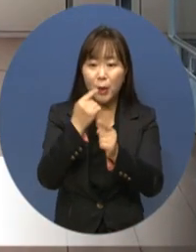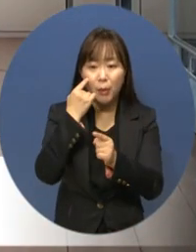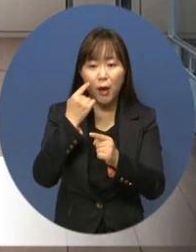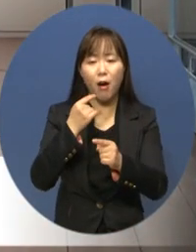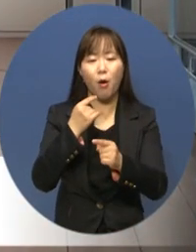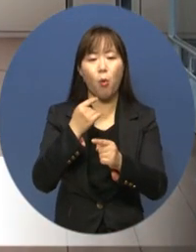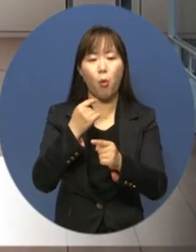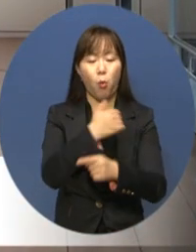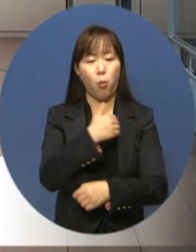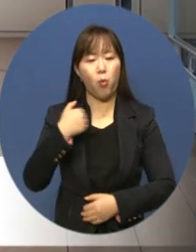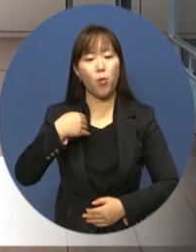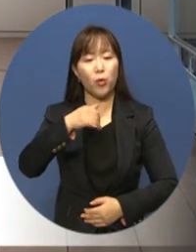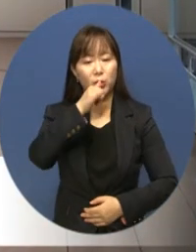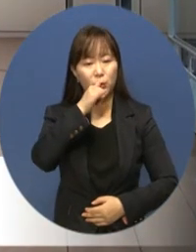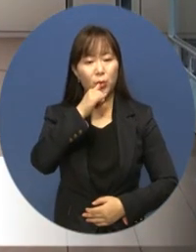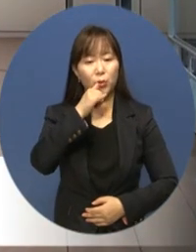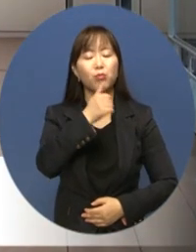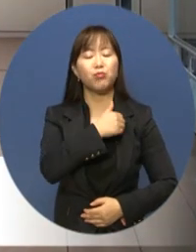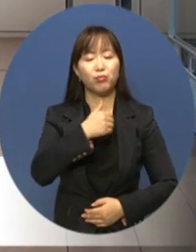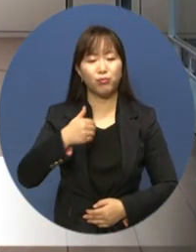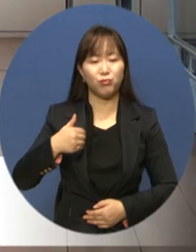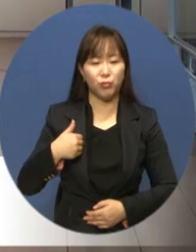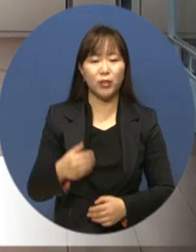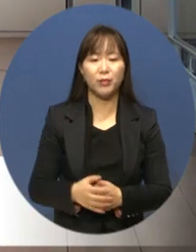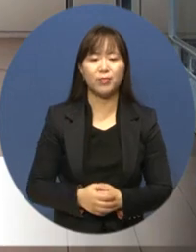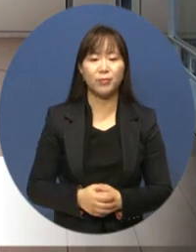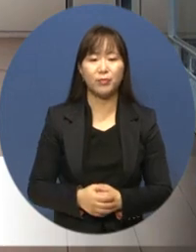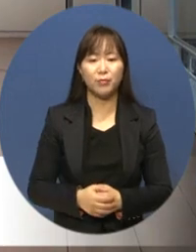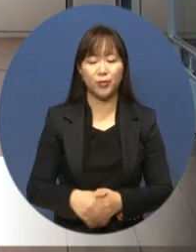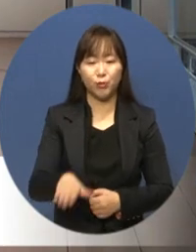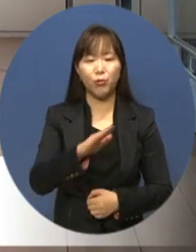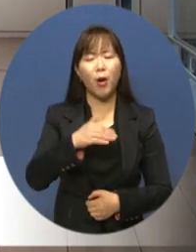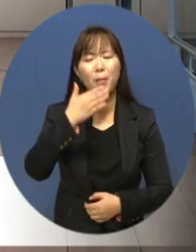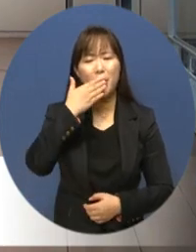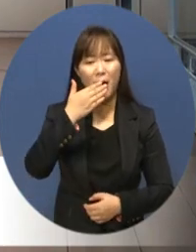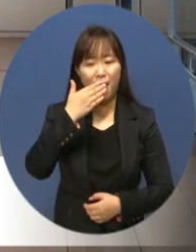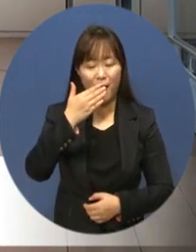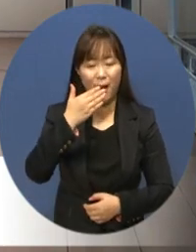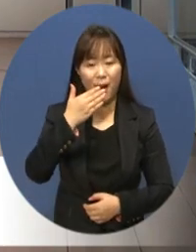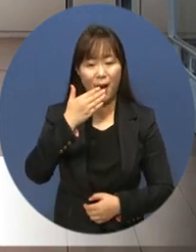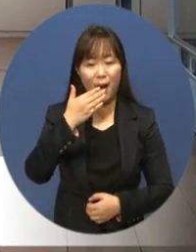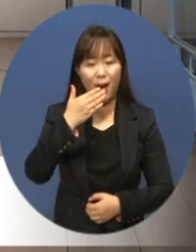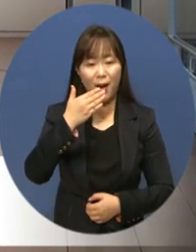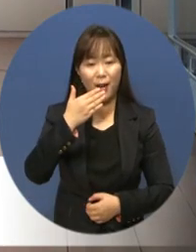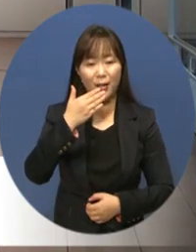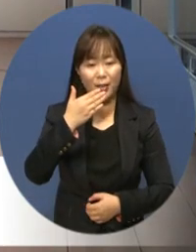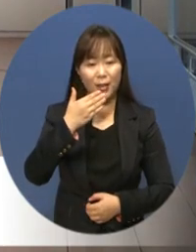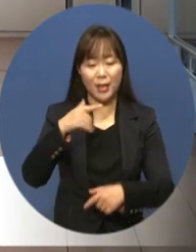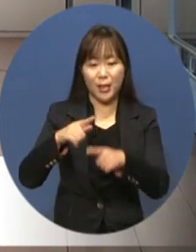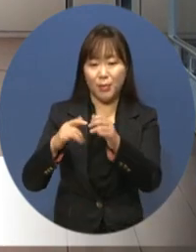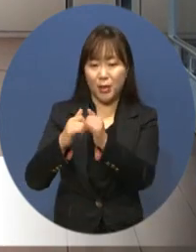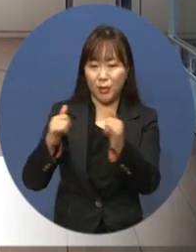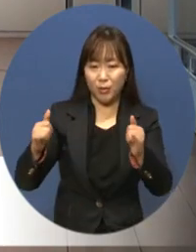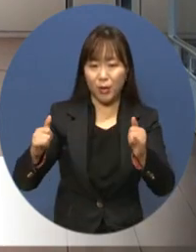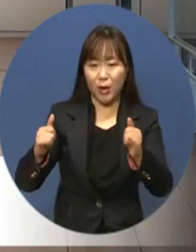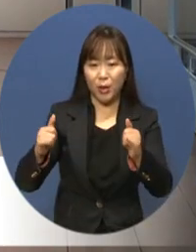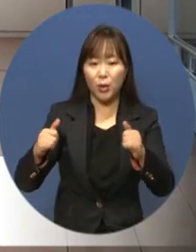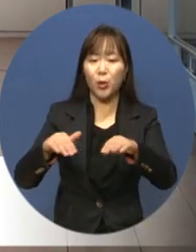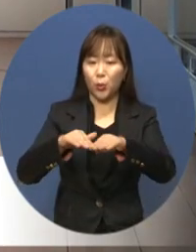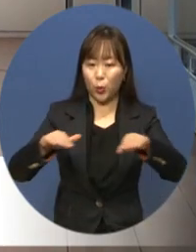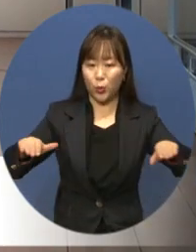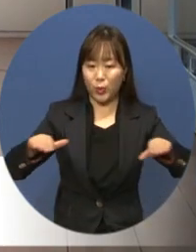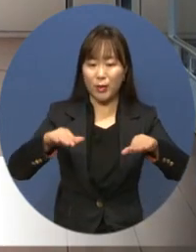자신감도 생기고 또 뿌듯하고 우리도 할 수 있다라는 것을 그 비장애인들하고도 이렇게